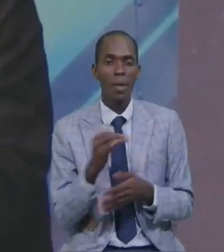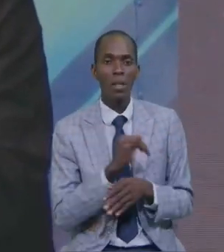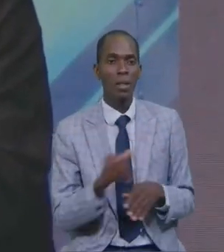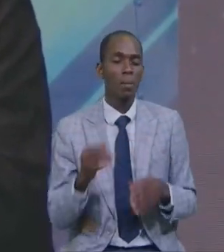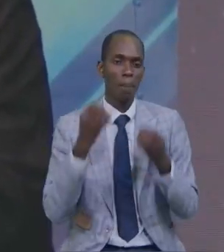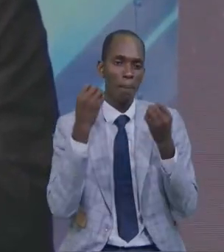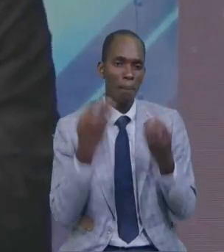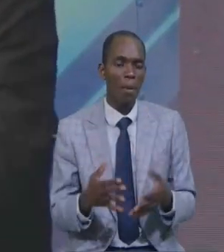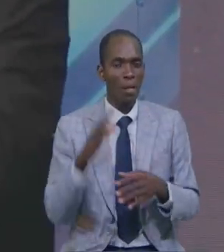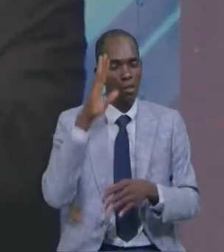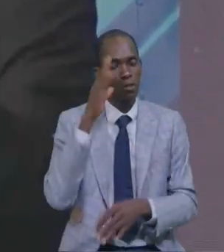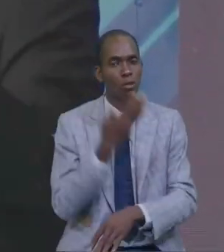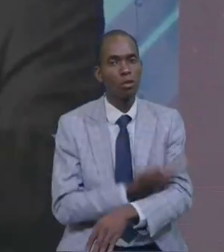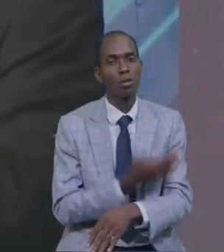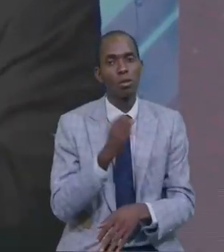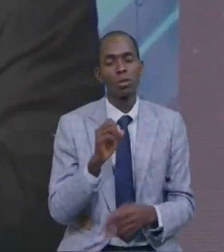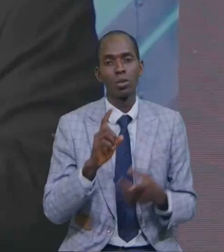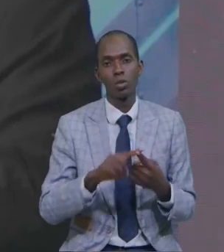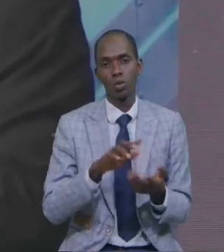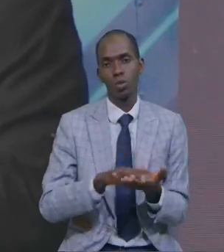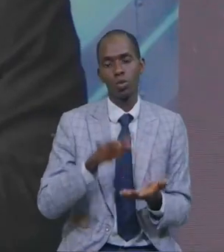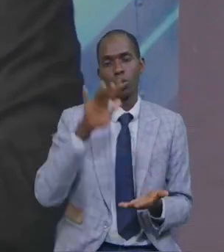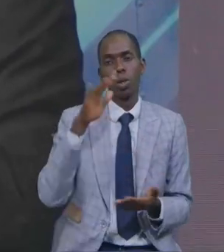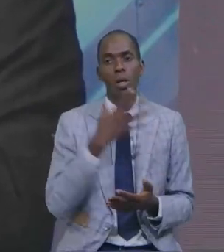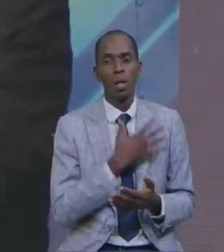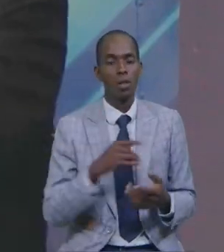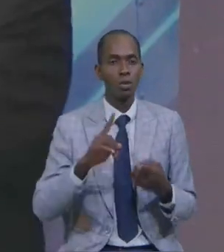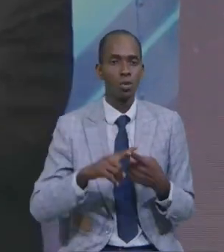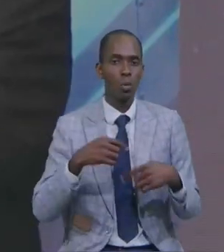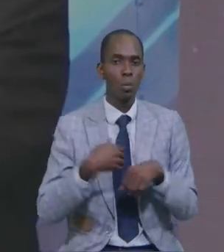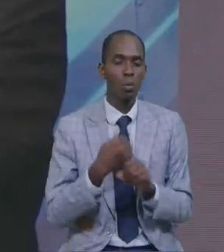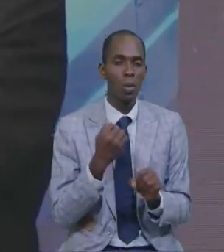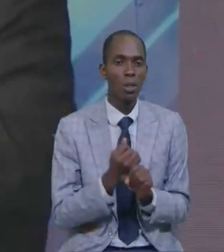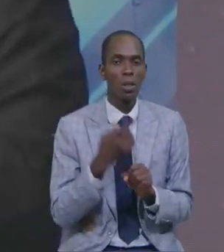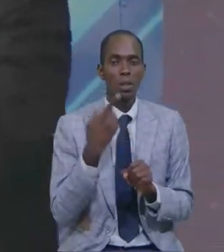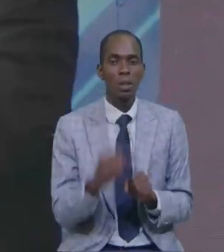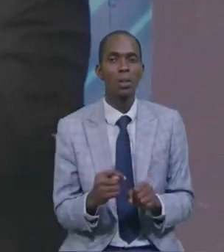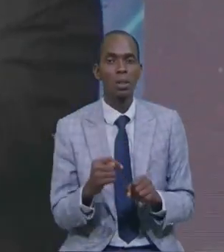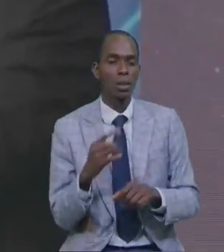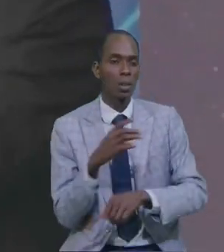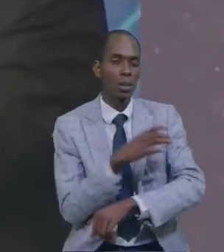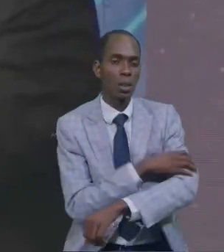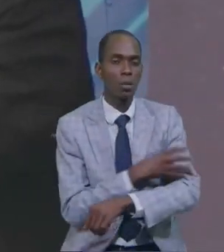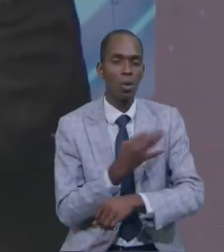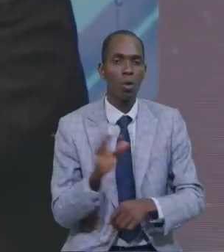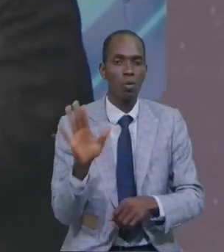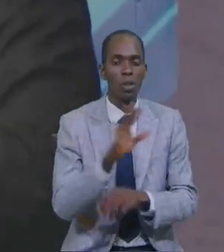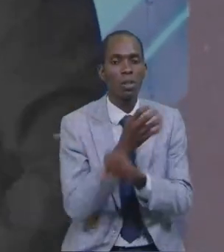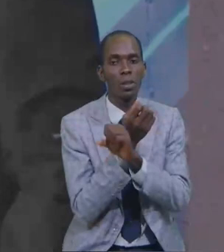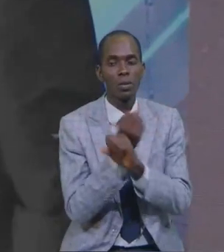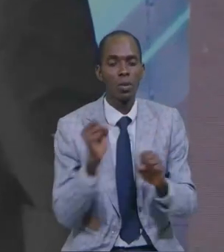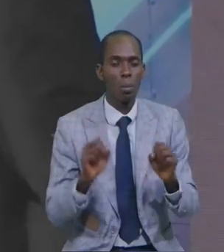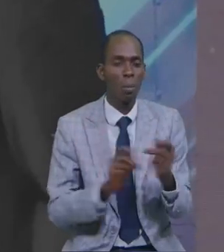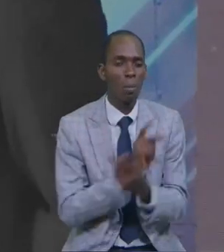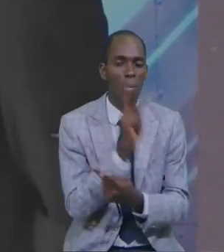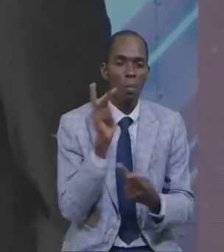éleva la perfection par les souffrances, le prince de leur salut. Dans le verset 11, voyez l'identification